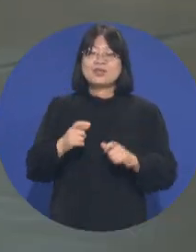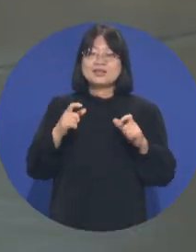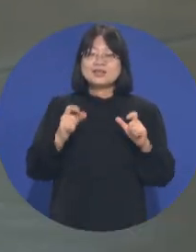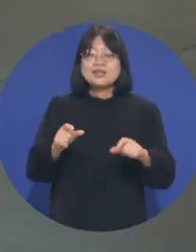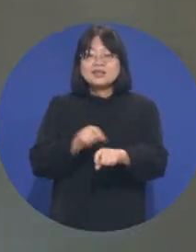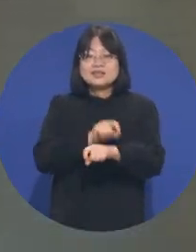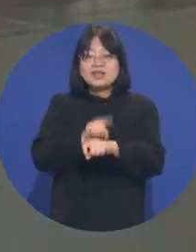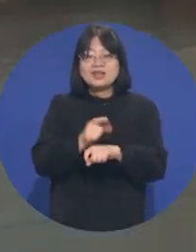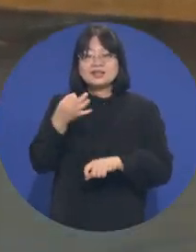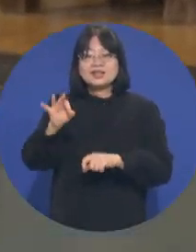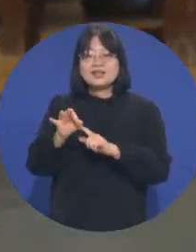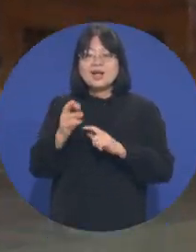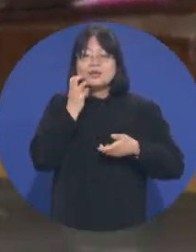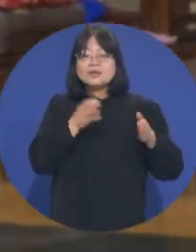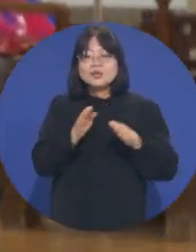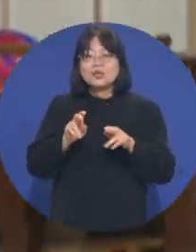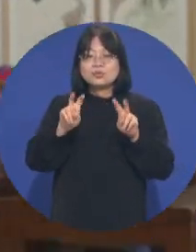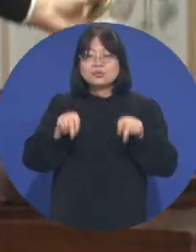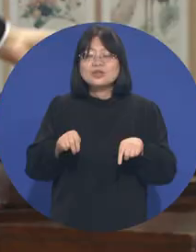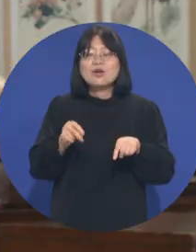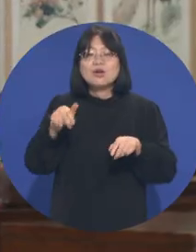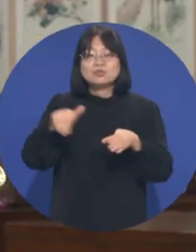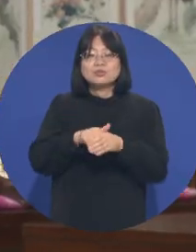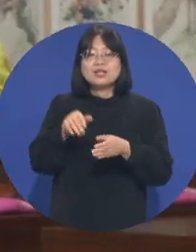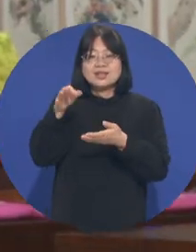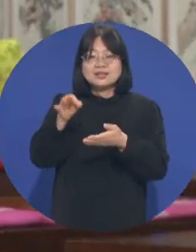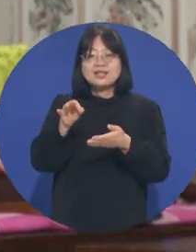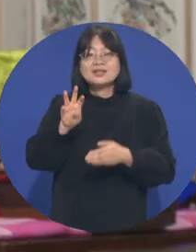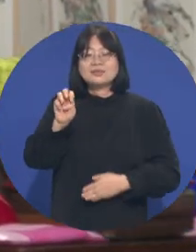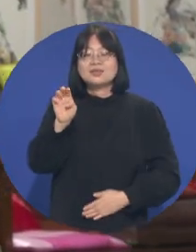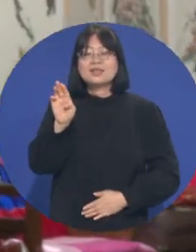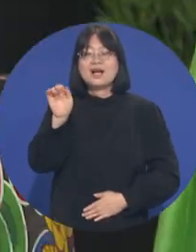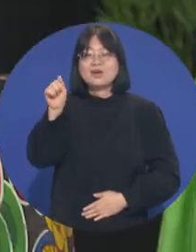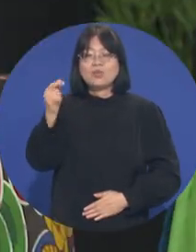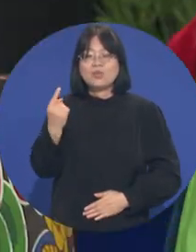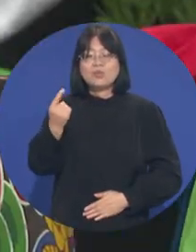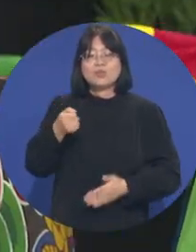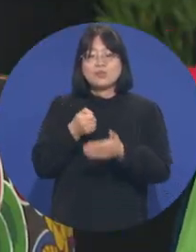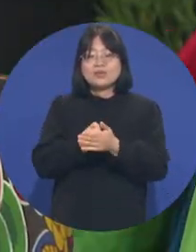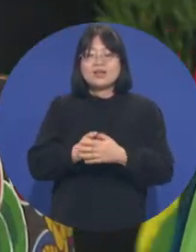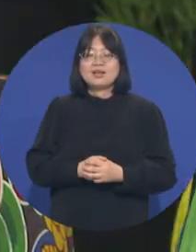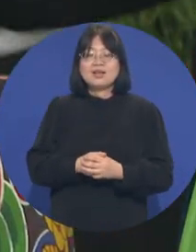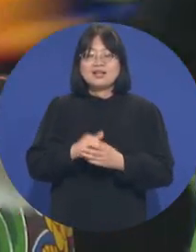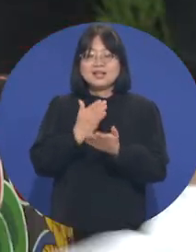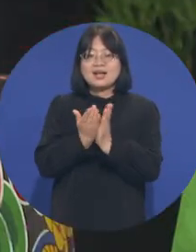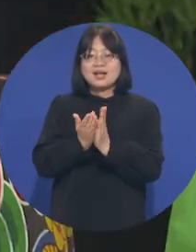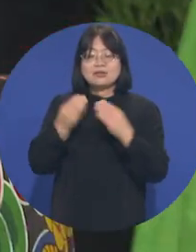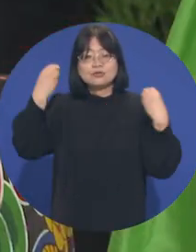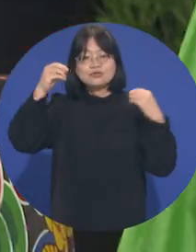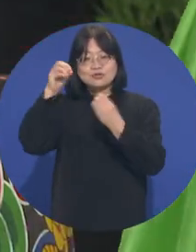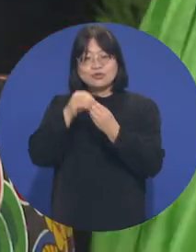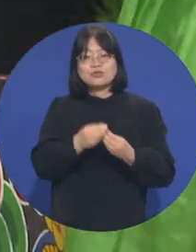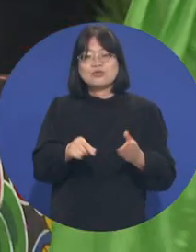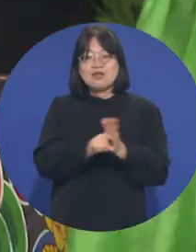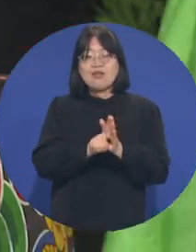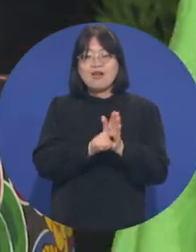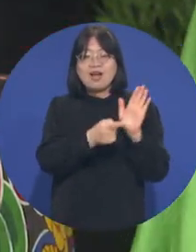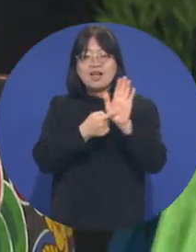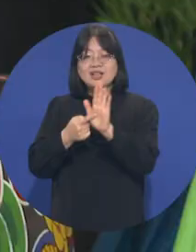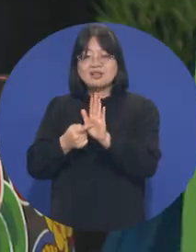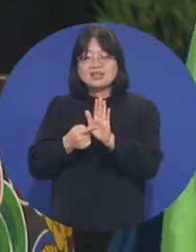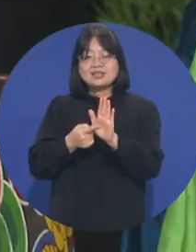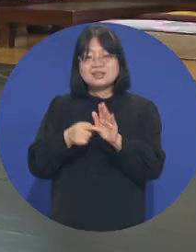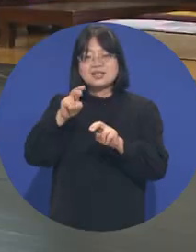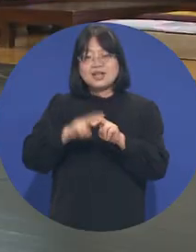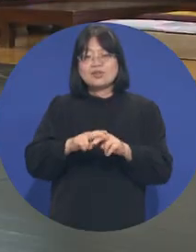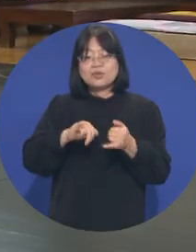인정받아 경기도 무형문화재 제34호로 지정됐습니다. 다양한 춤을 전승해 나가기 위해선 알릴 수 있는